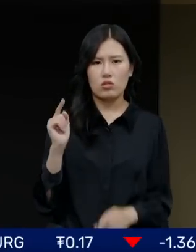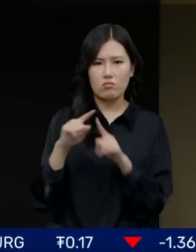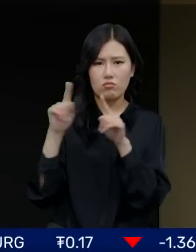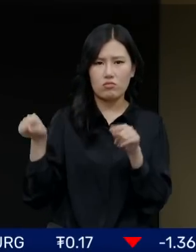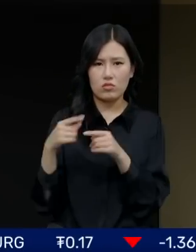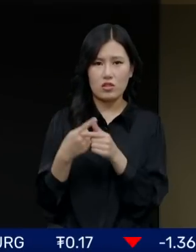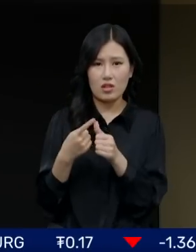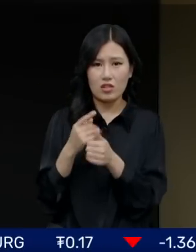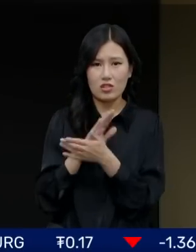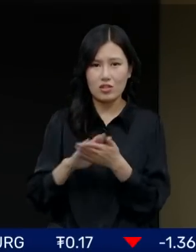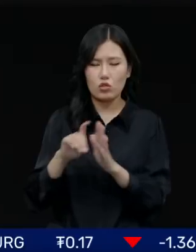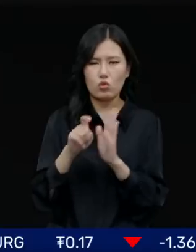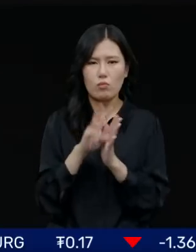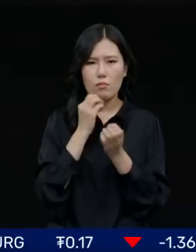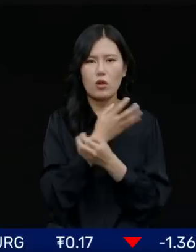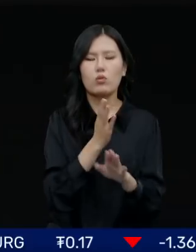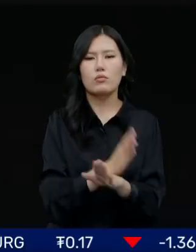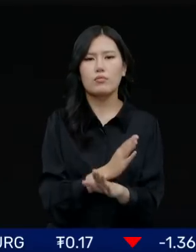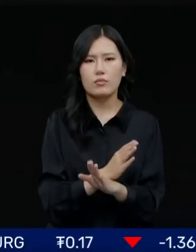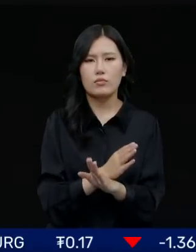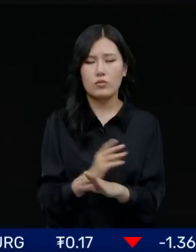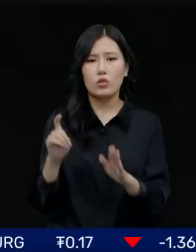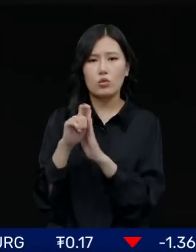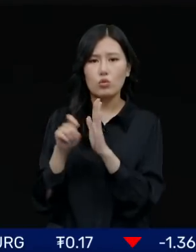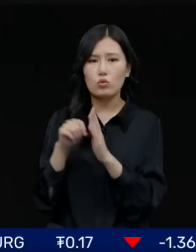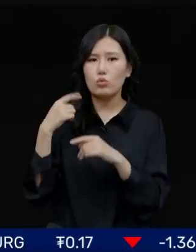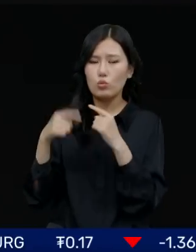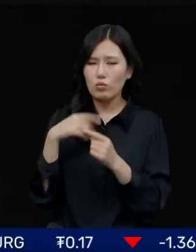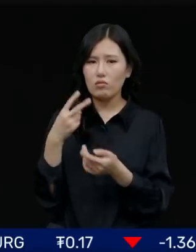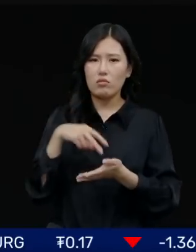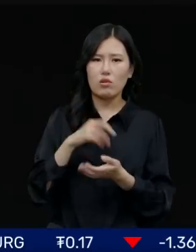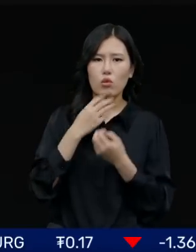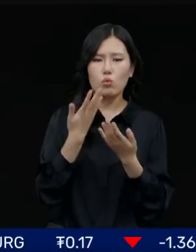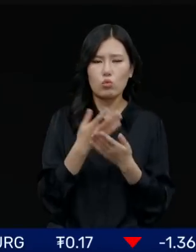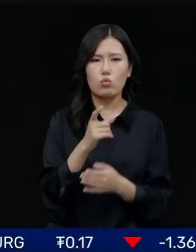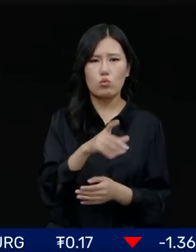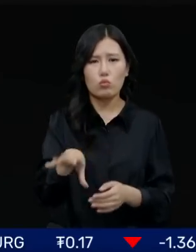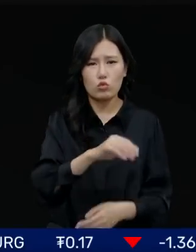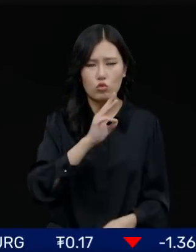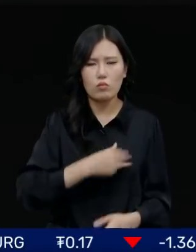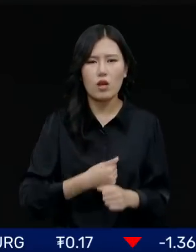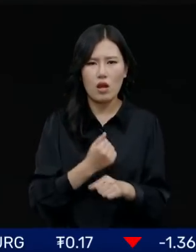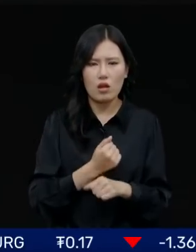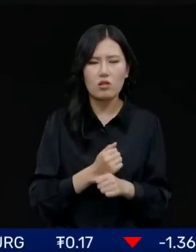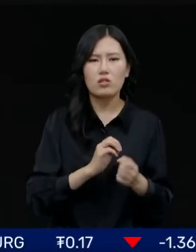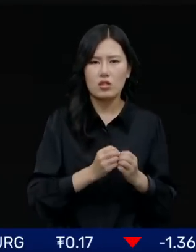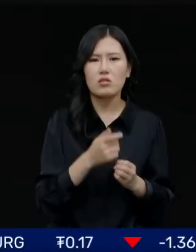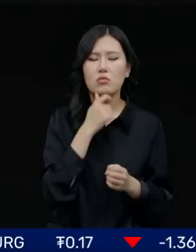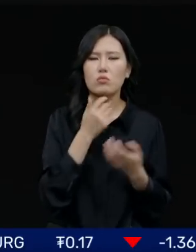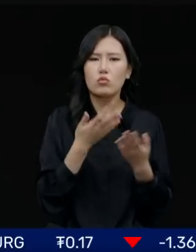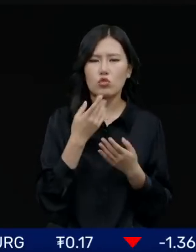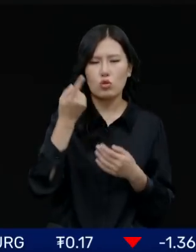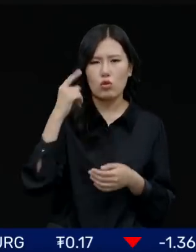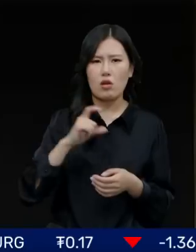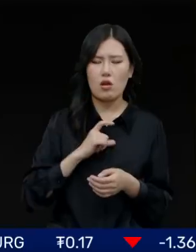нэртэй хөтөлбөрийг тэд зарлалаа. Сэм Алтаман хөтөлбөрийн талаар бид хэрэглэгчдийнхээ төлөө ажиллах болно. Хэрэг зохиогчийн эрхтэй холбоотой